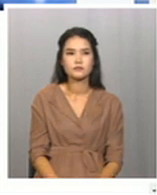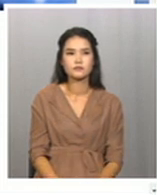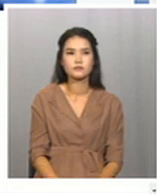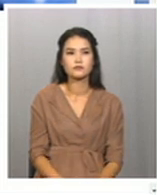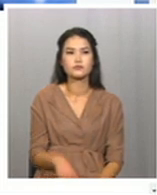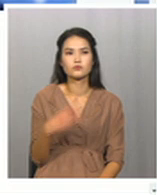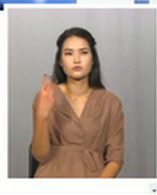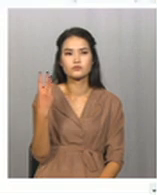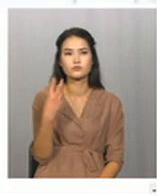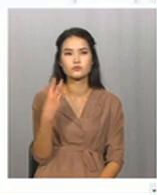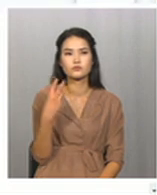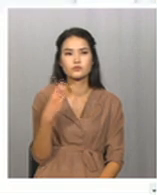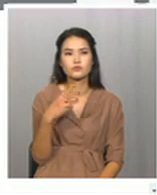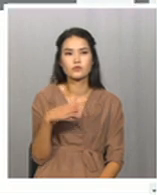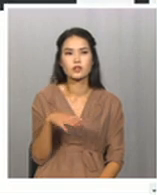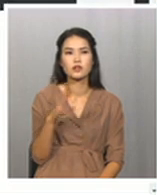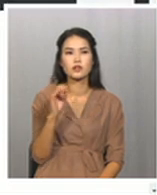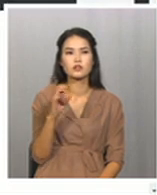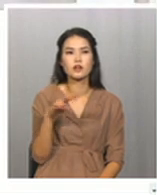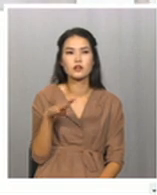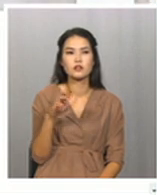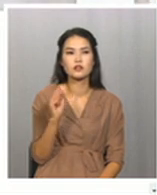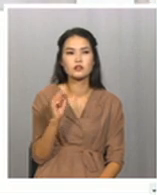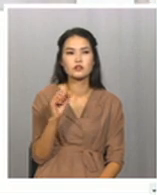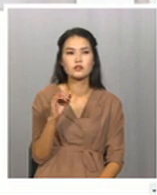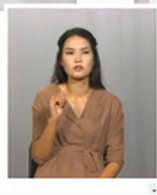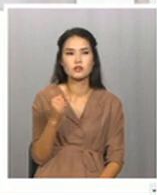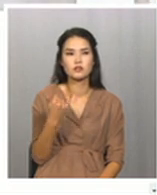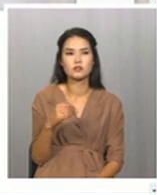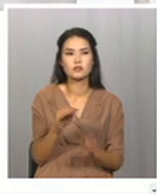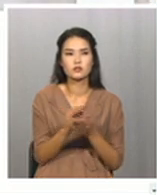Келесі пәндер деп тұр. Пәндерді біз